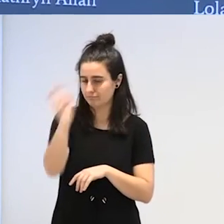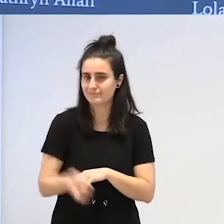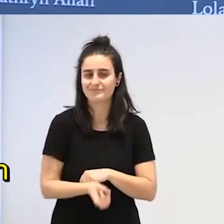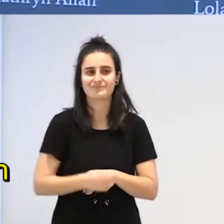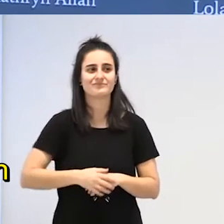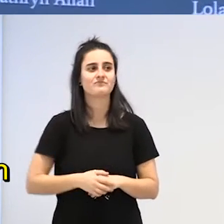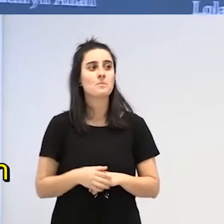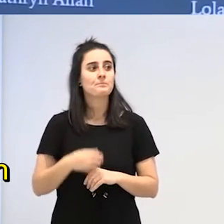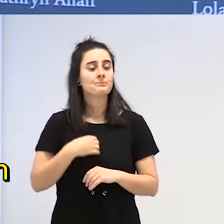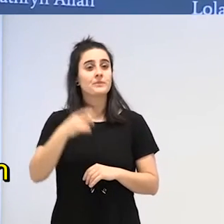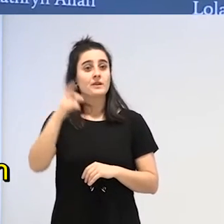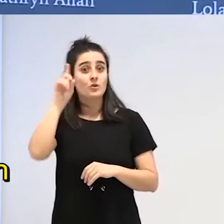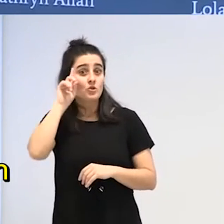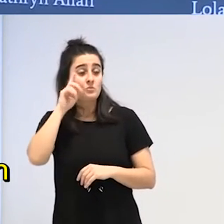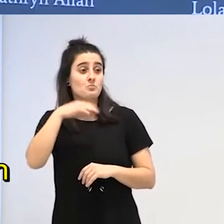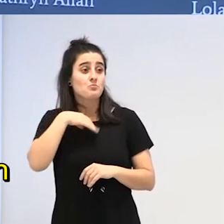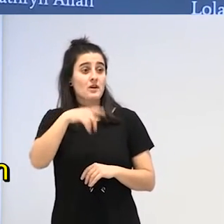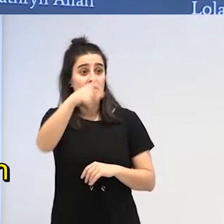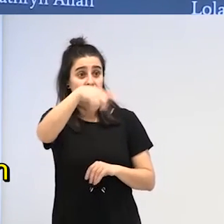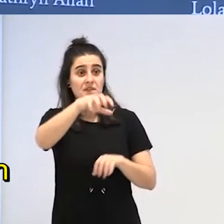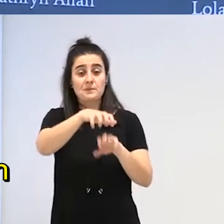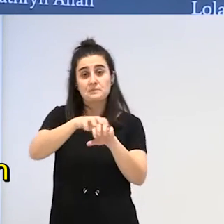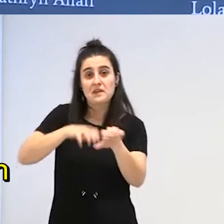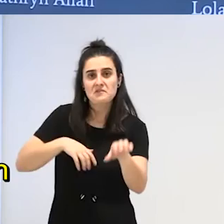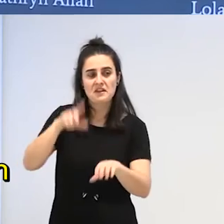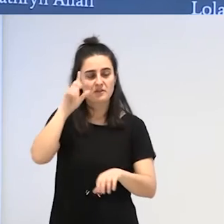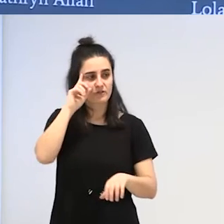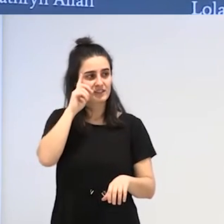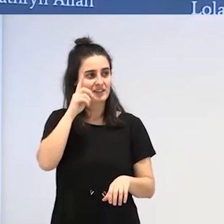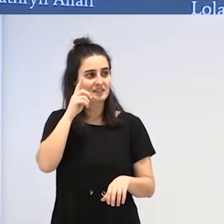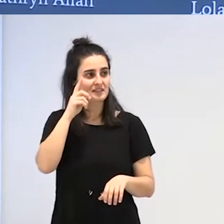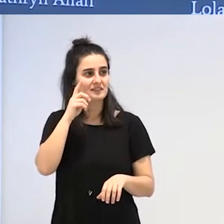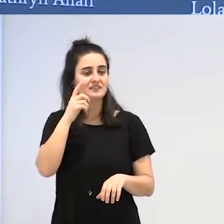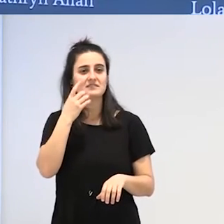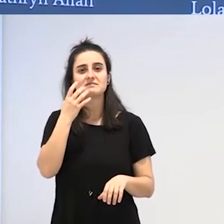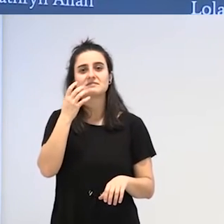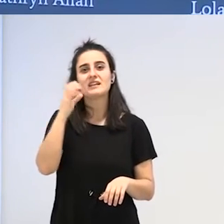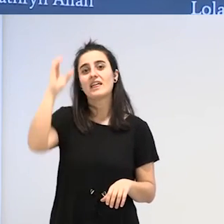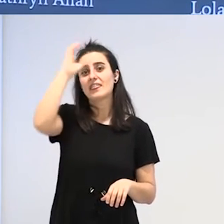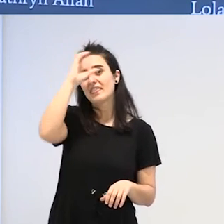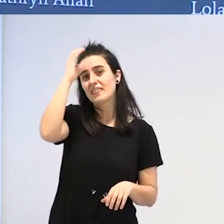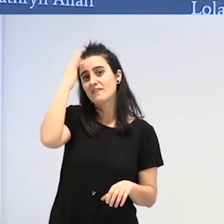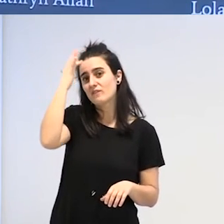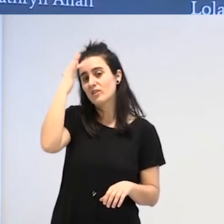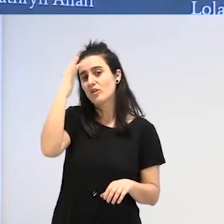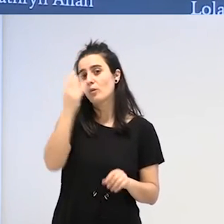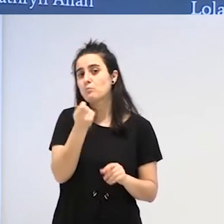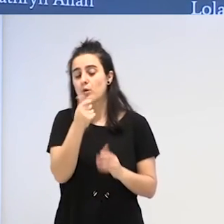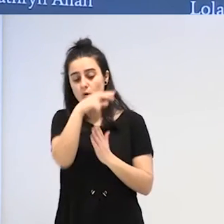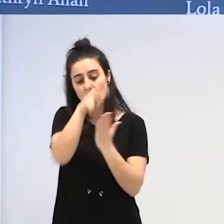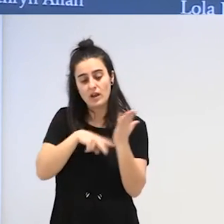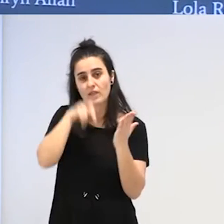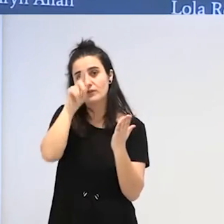ez dakit, berbadak gehienok hemen ez dakigu zientzia fikzio gutxi irakurri dugu,